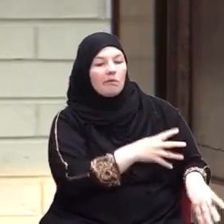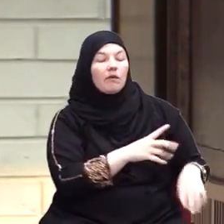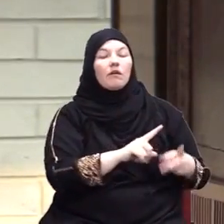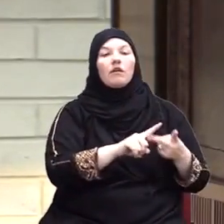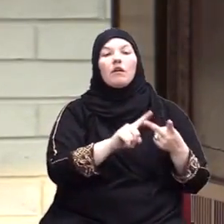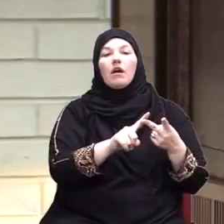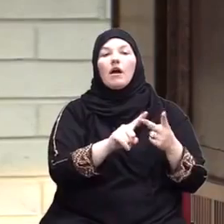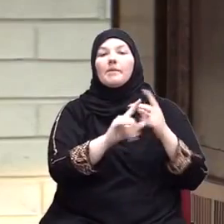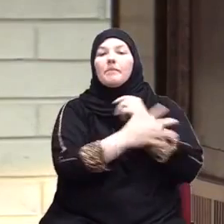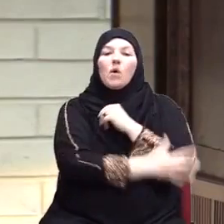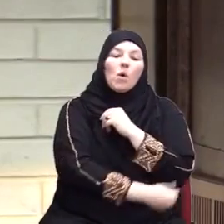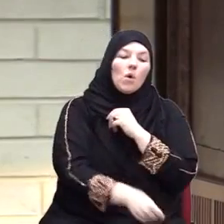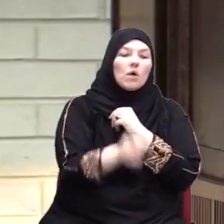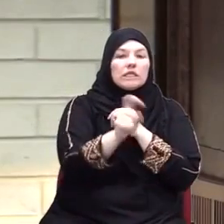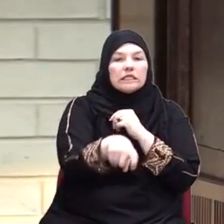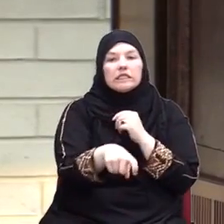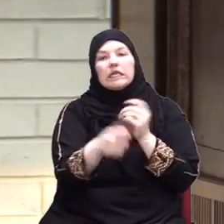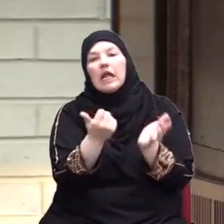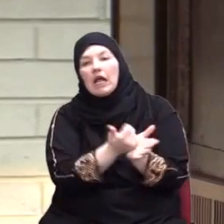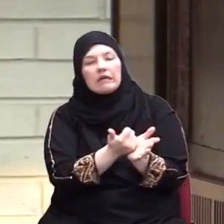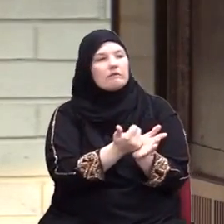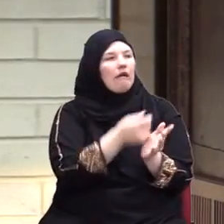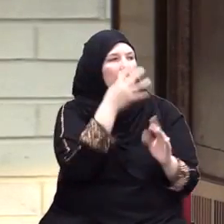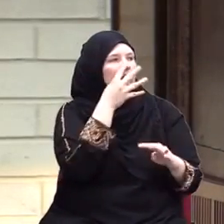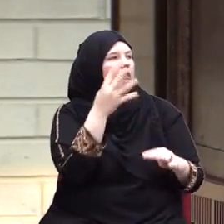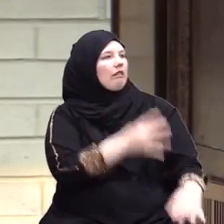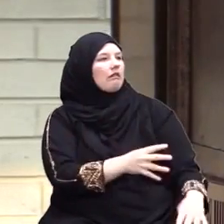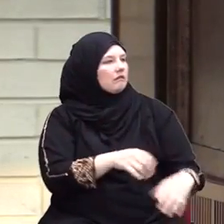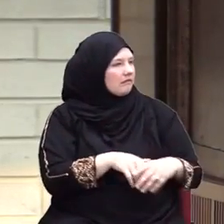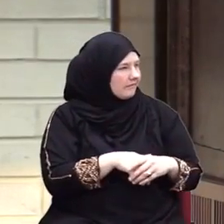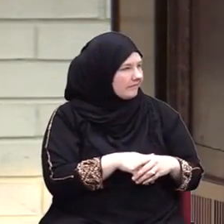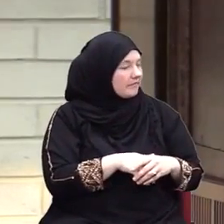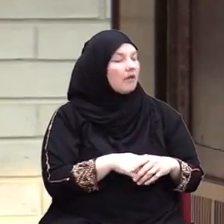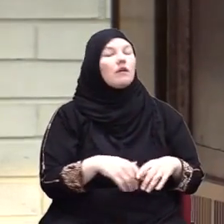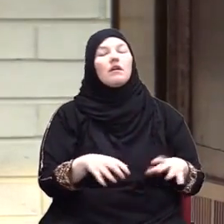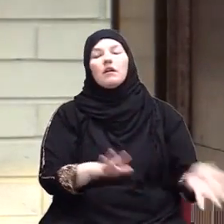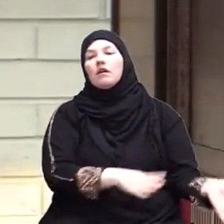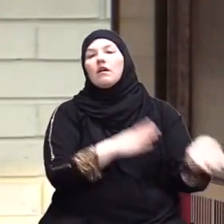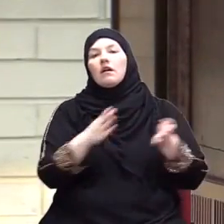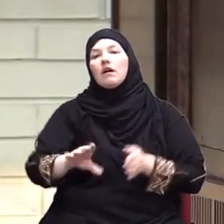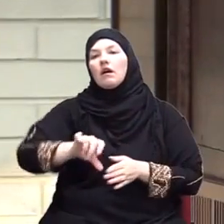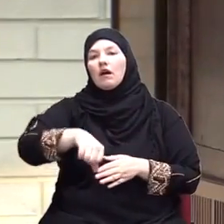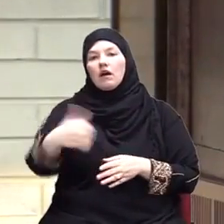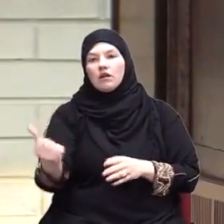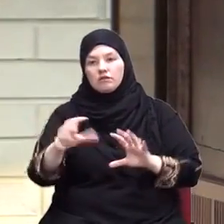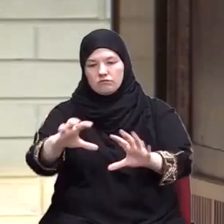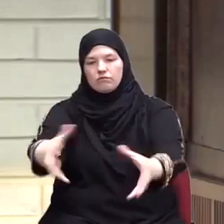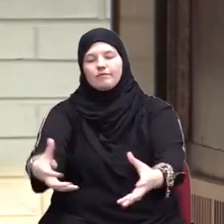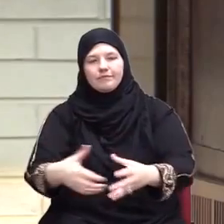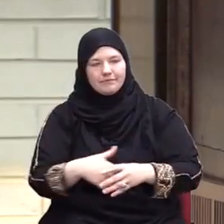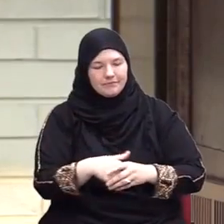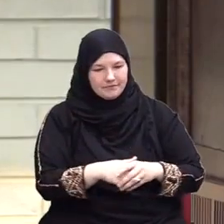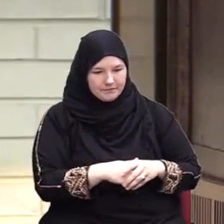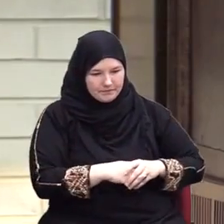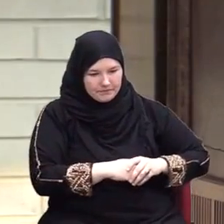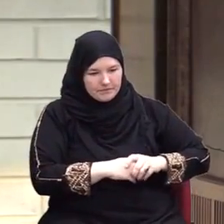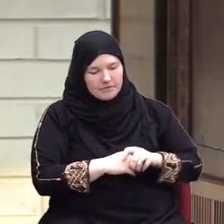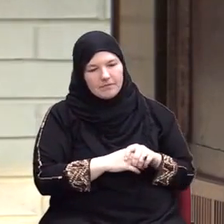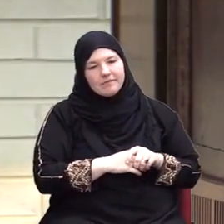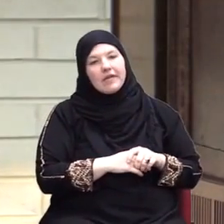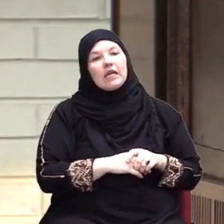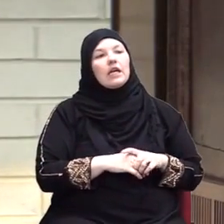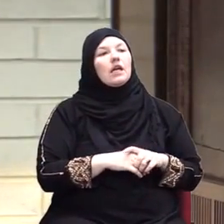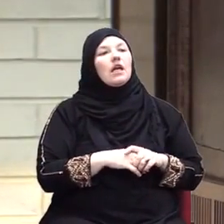but وَيُفْسِدُونَ فِي الْأَرْضِ. So what kind of facade is referred to here? Any kind of